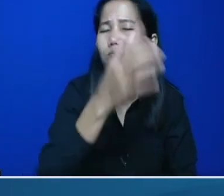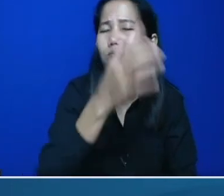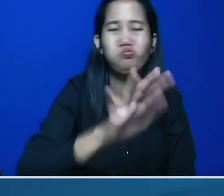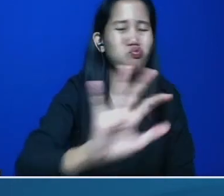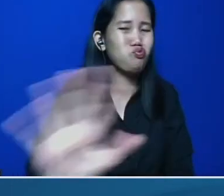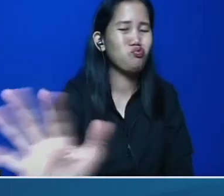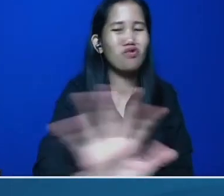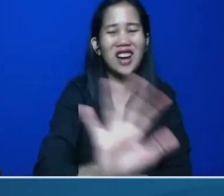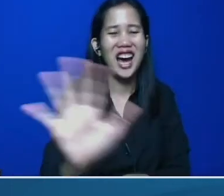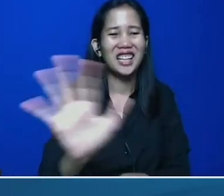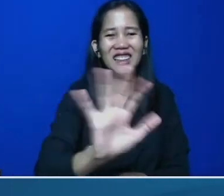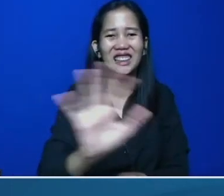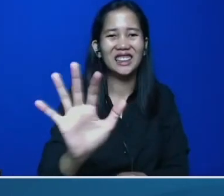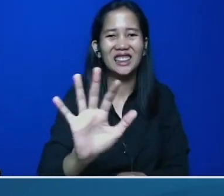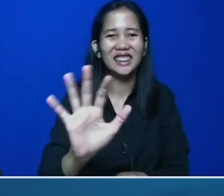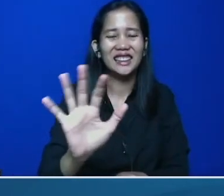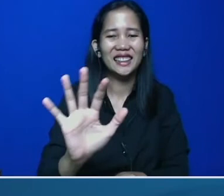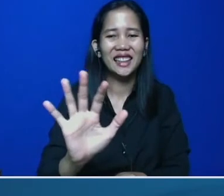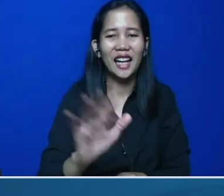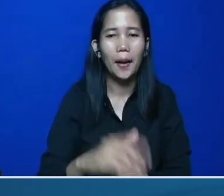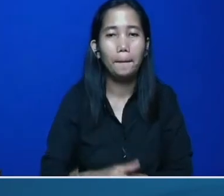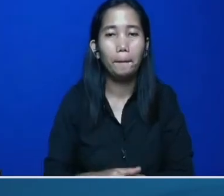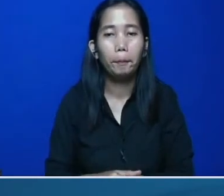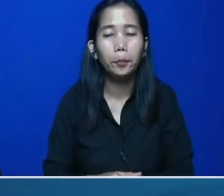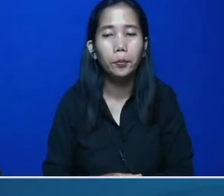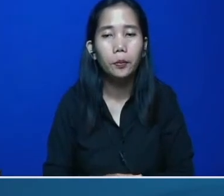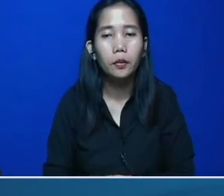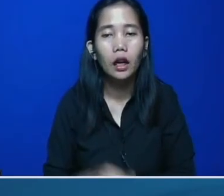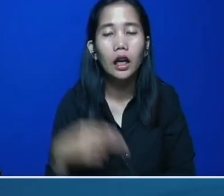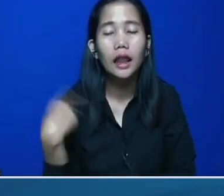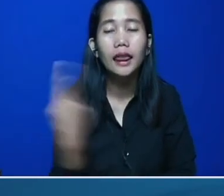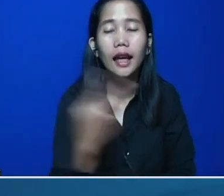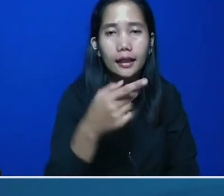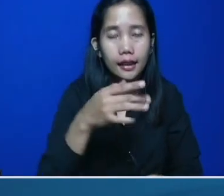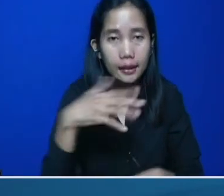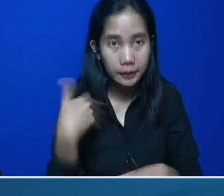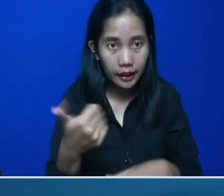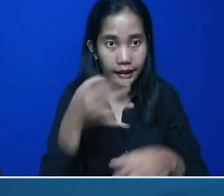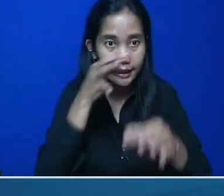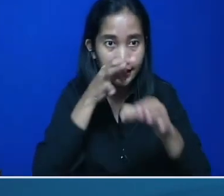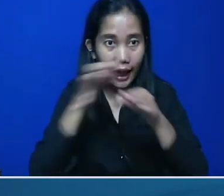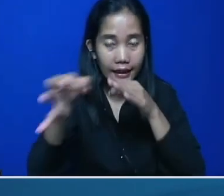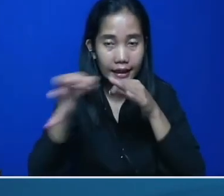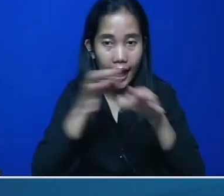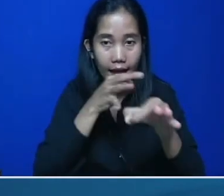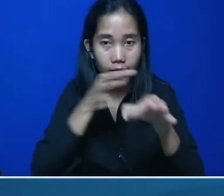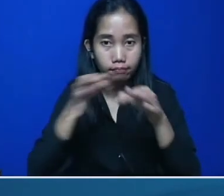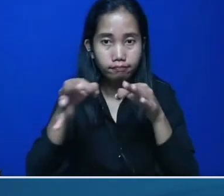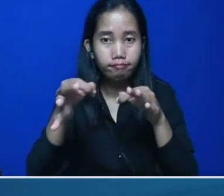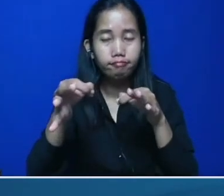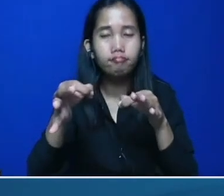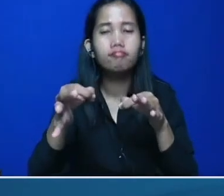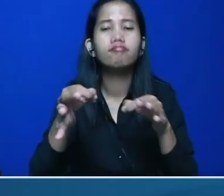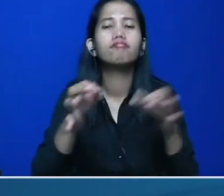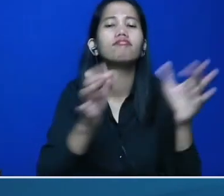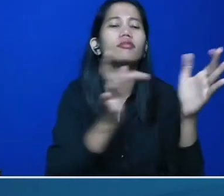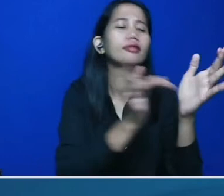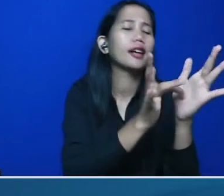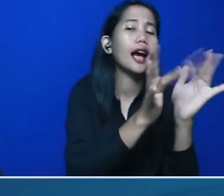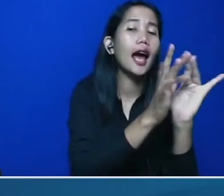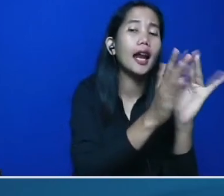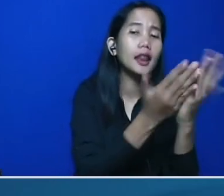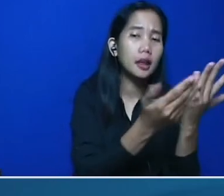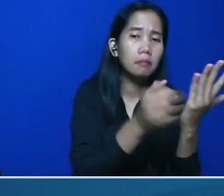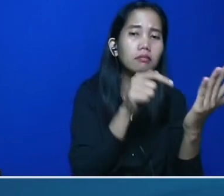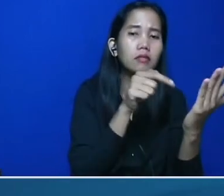kita mendapat kejelasan ini kalau Baca Alkitab tidak boleh baca hanya satu dua ayat saja baca ayatnya secara